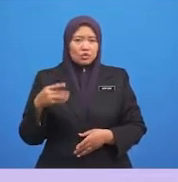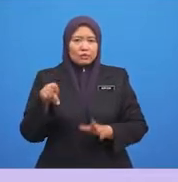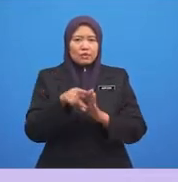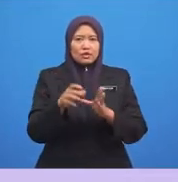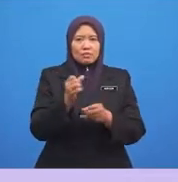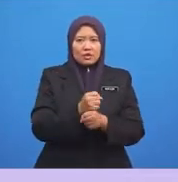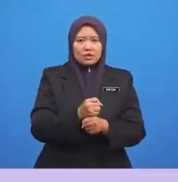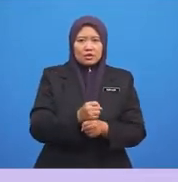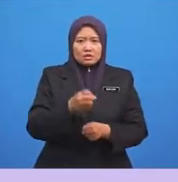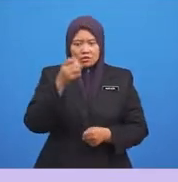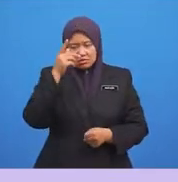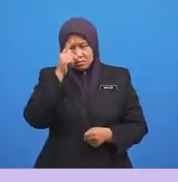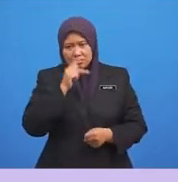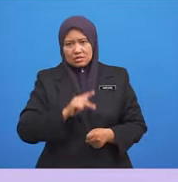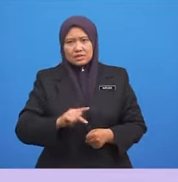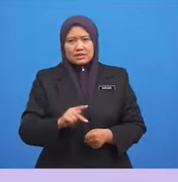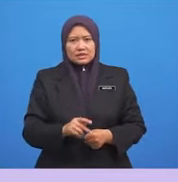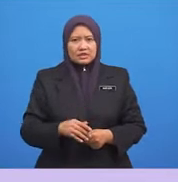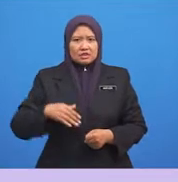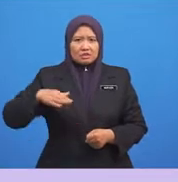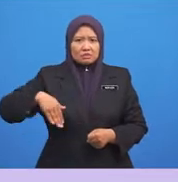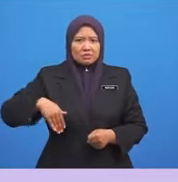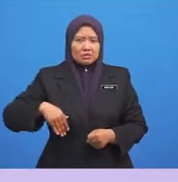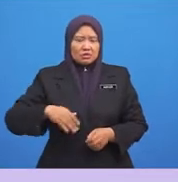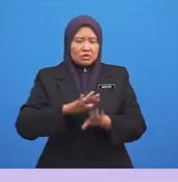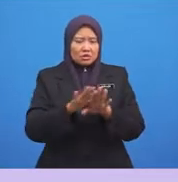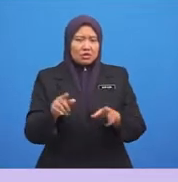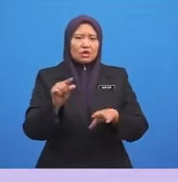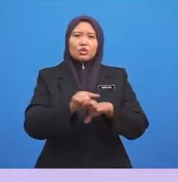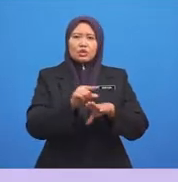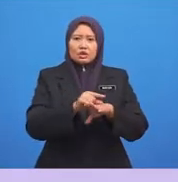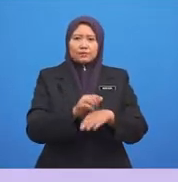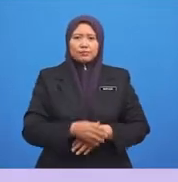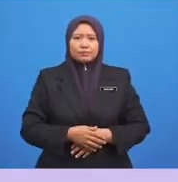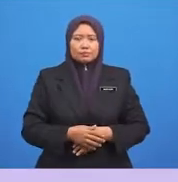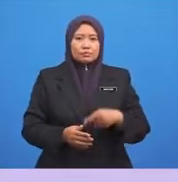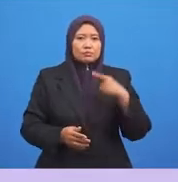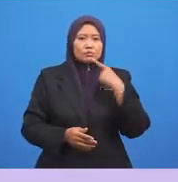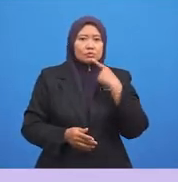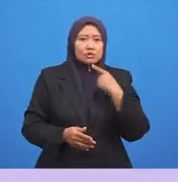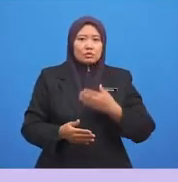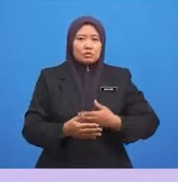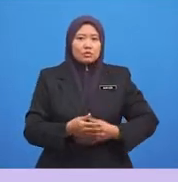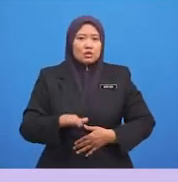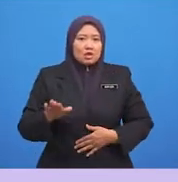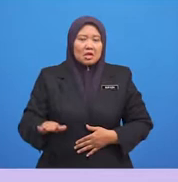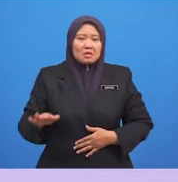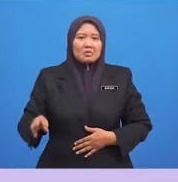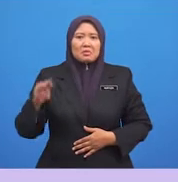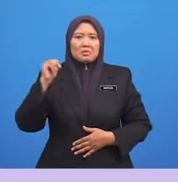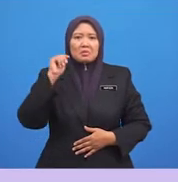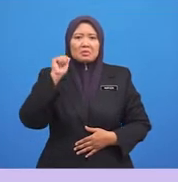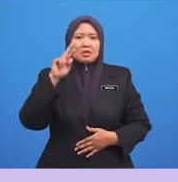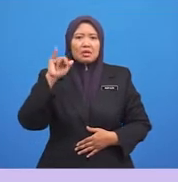berguna. Soalan yang keempat, mulut adik Mariam macam apa kerana